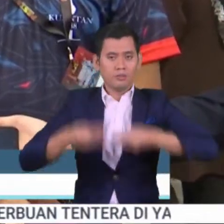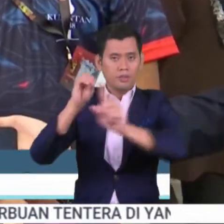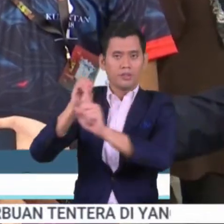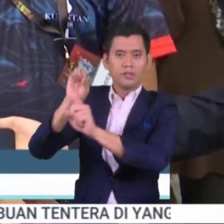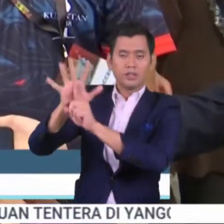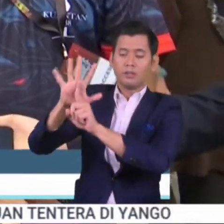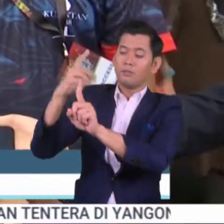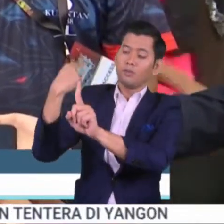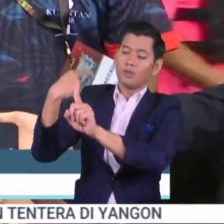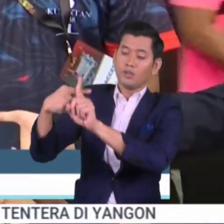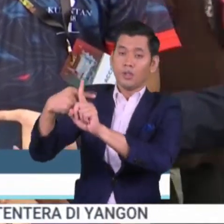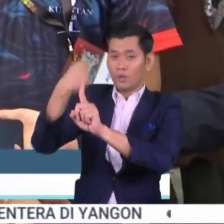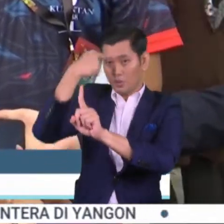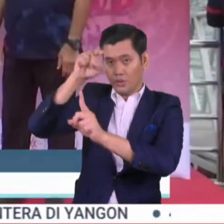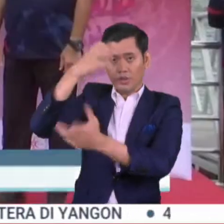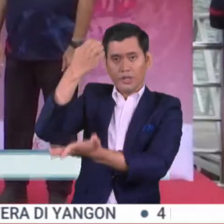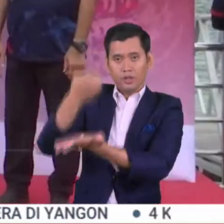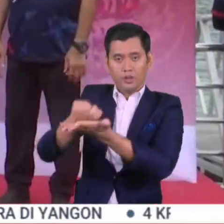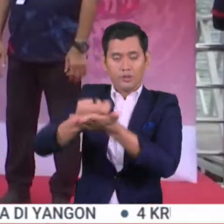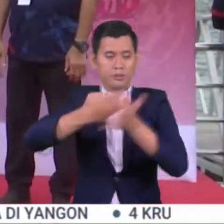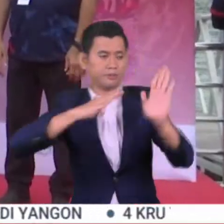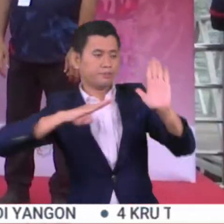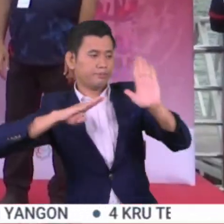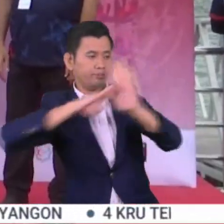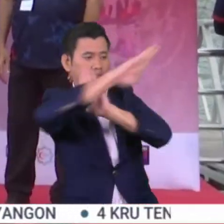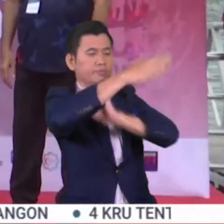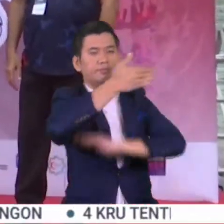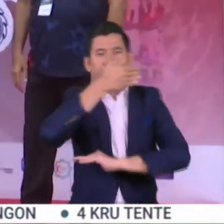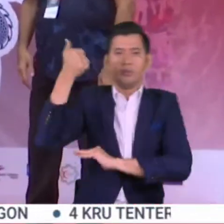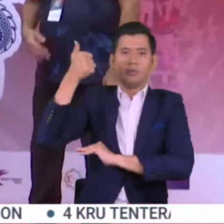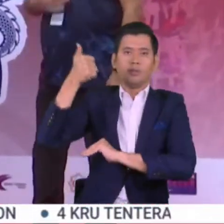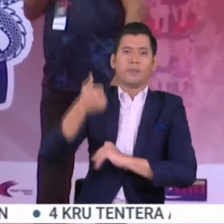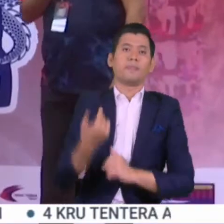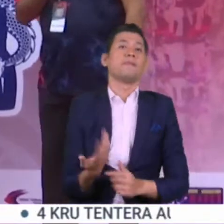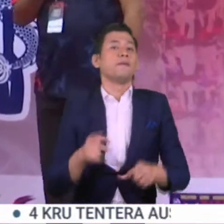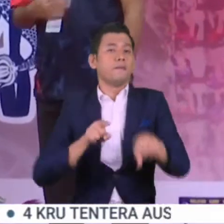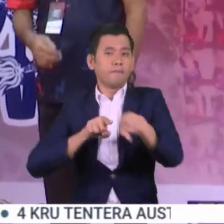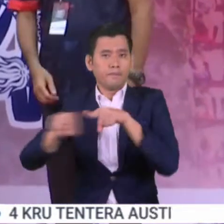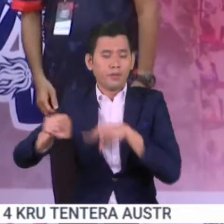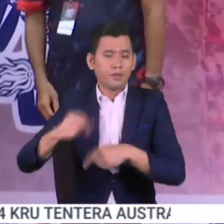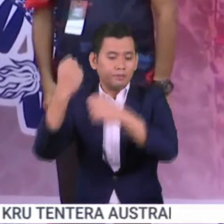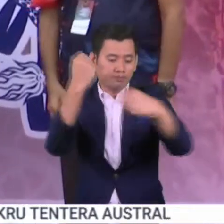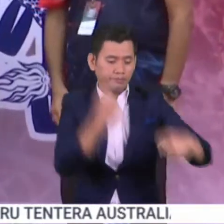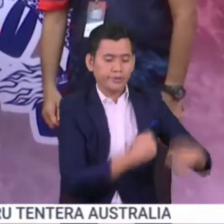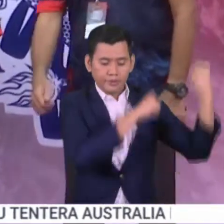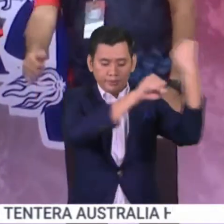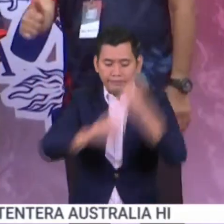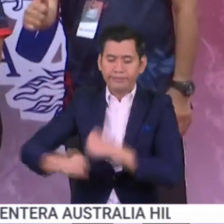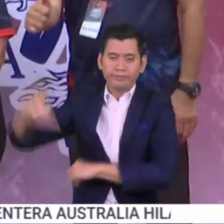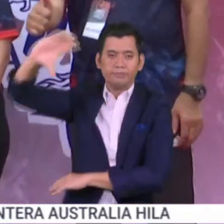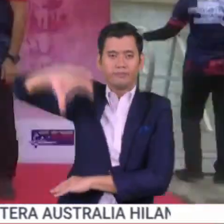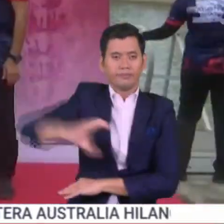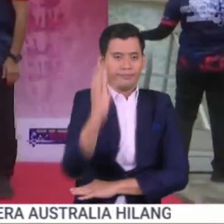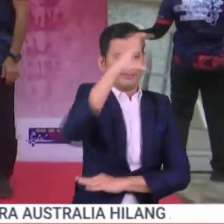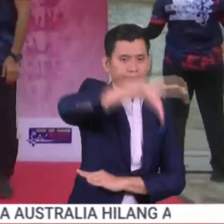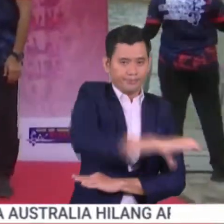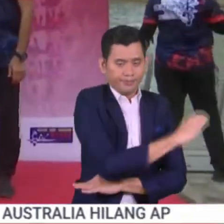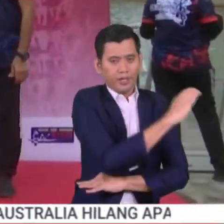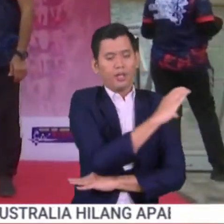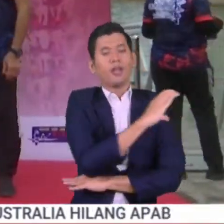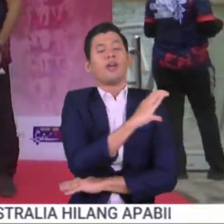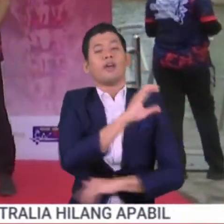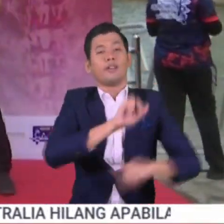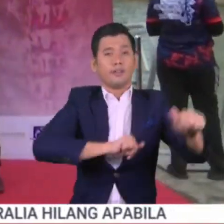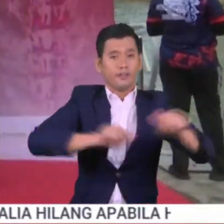kepada ekonomi tempatan. Perlumbaan Perahu Naga Diraja Pahang 2023 merupakan sebahagian acara sempena